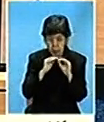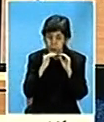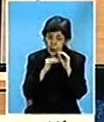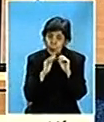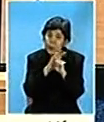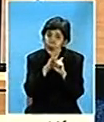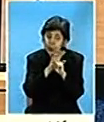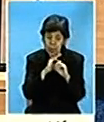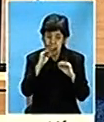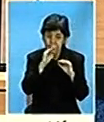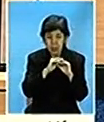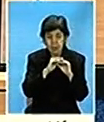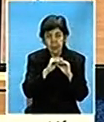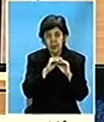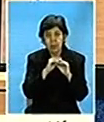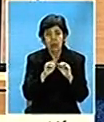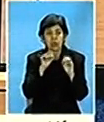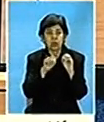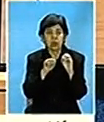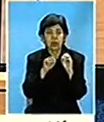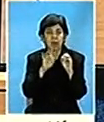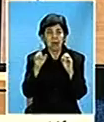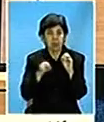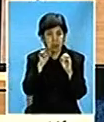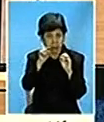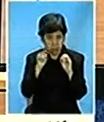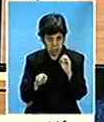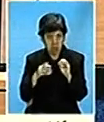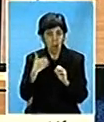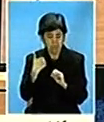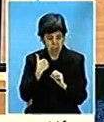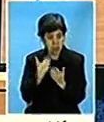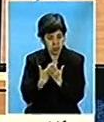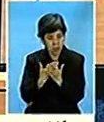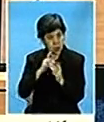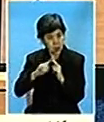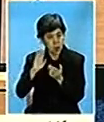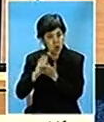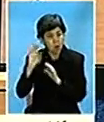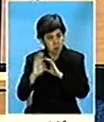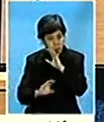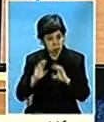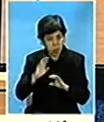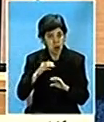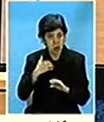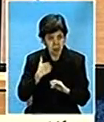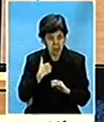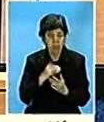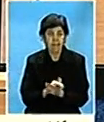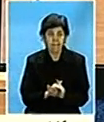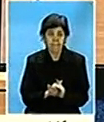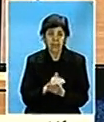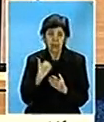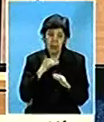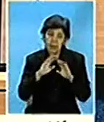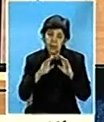งคือเพิ่มขึ้นเพียงร้อยละ 0.8 มีสัดส่วนรายได้และงบลงทุนเพิ่มขึ้นในขณะที่มีสั